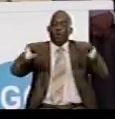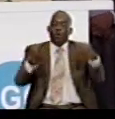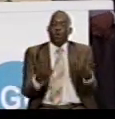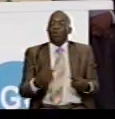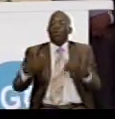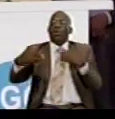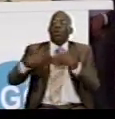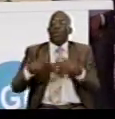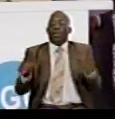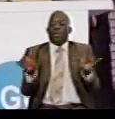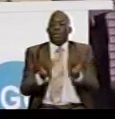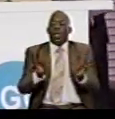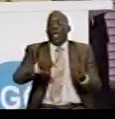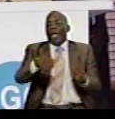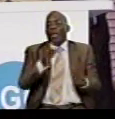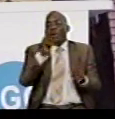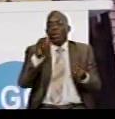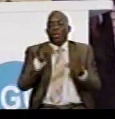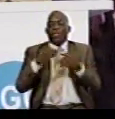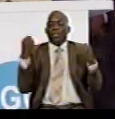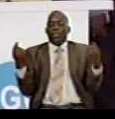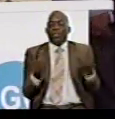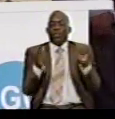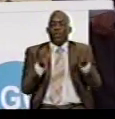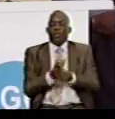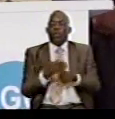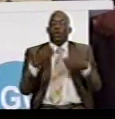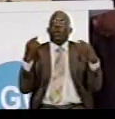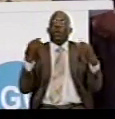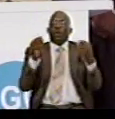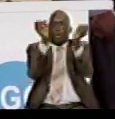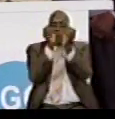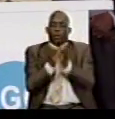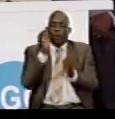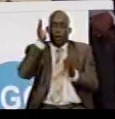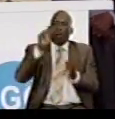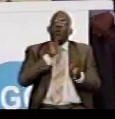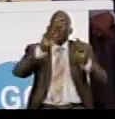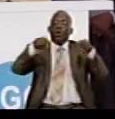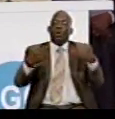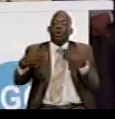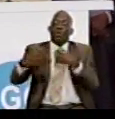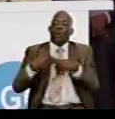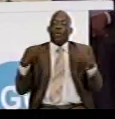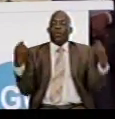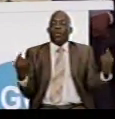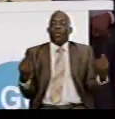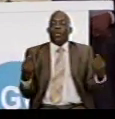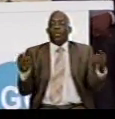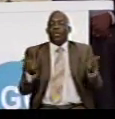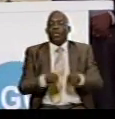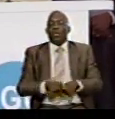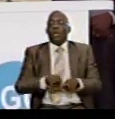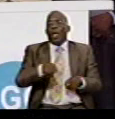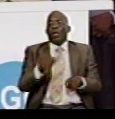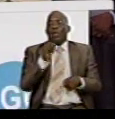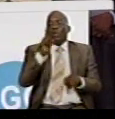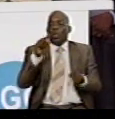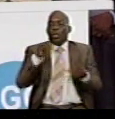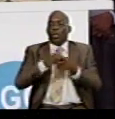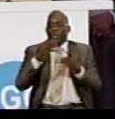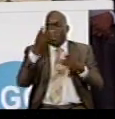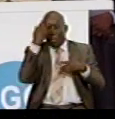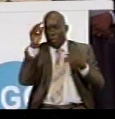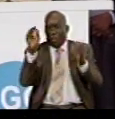captivity. Quiconque ici dans la captivité du péché, il ne rentrera pas la même. Anyone in sickness captivity. Quiconque dans la captivité la maladie,